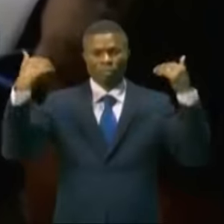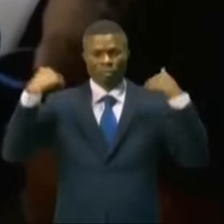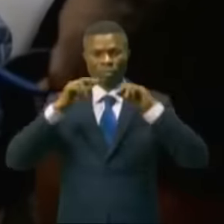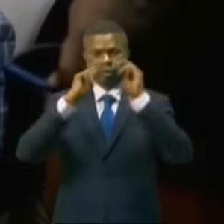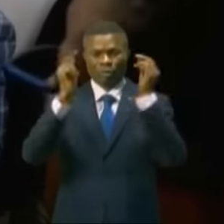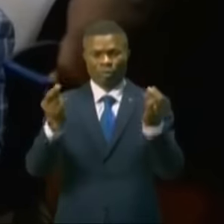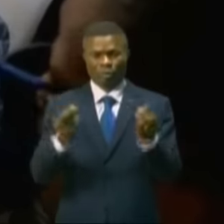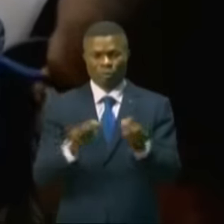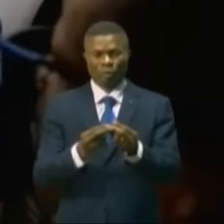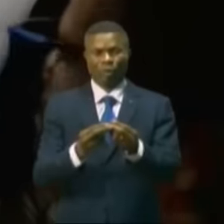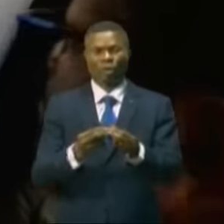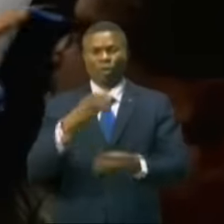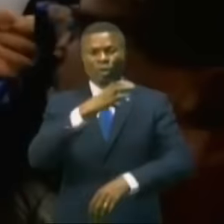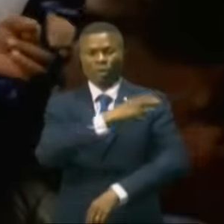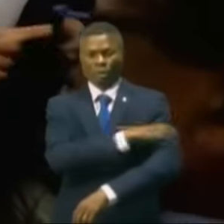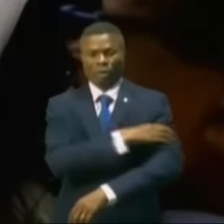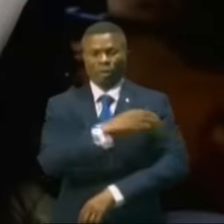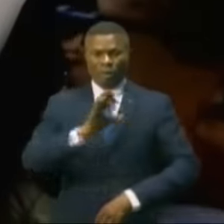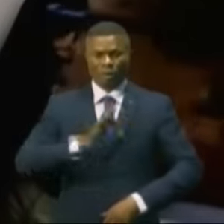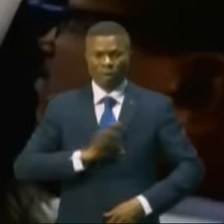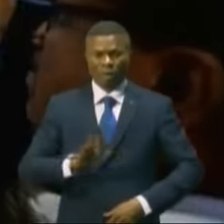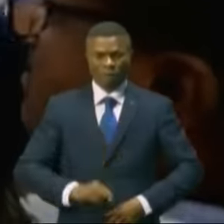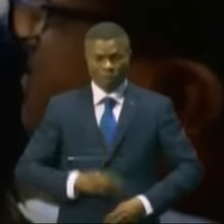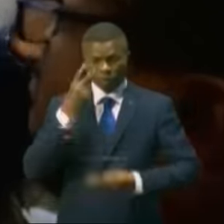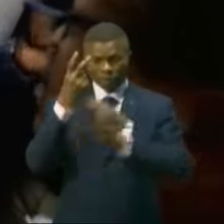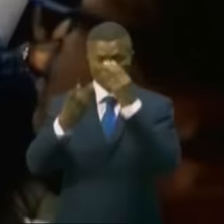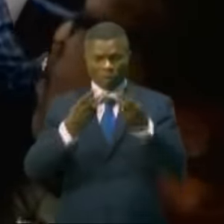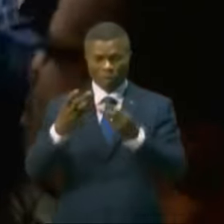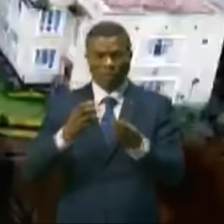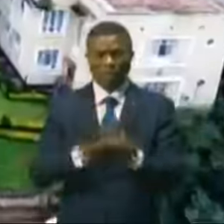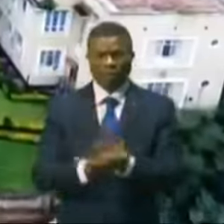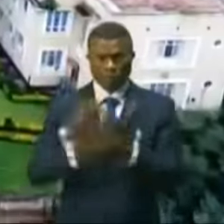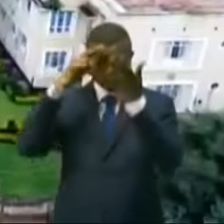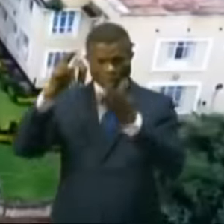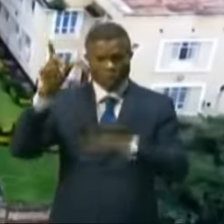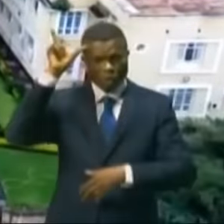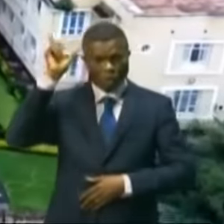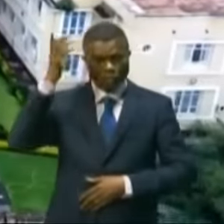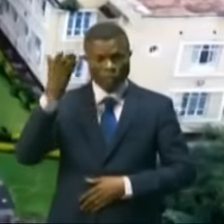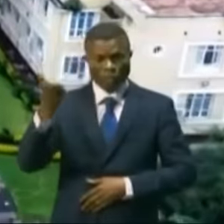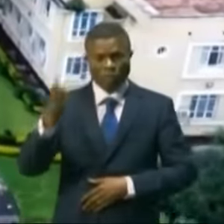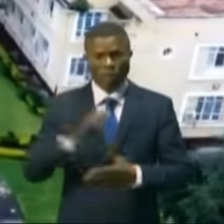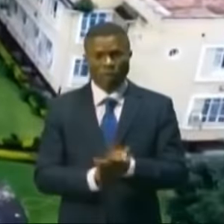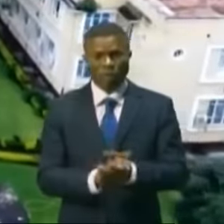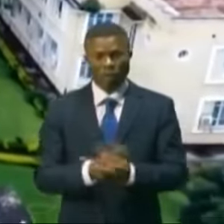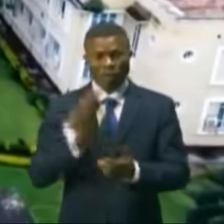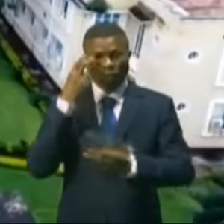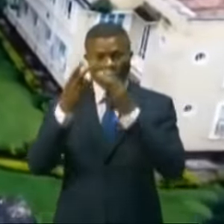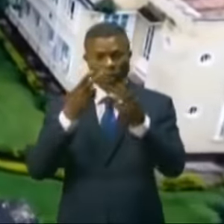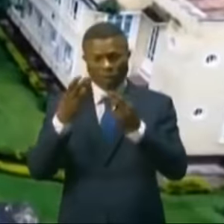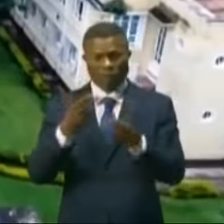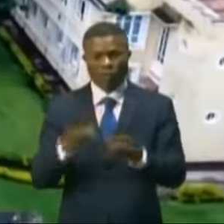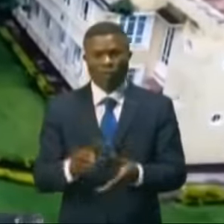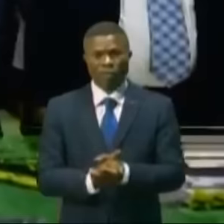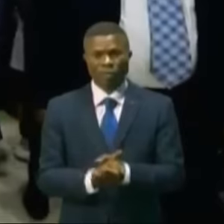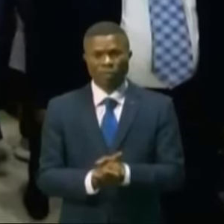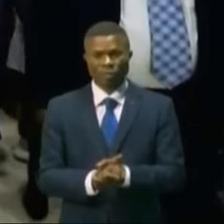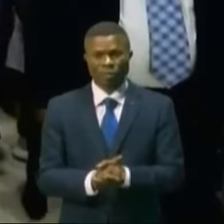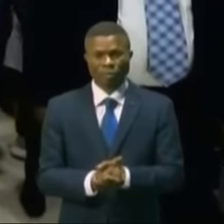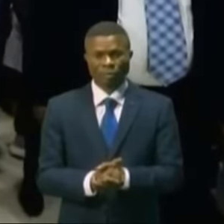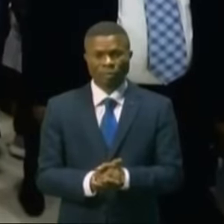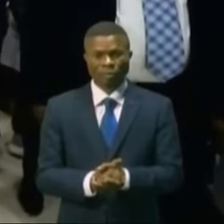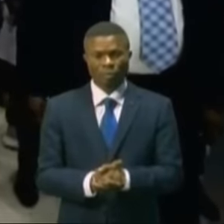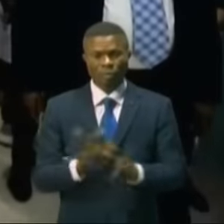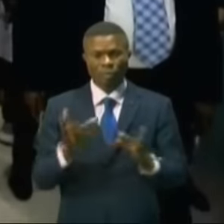du chef de l'État, a effectué une visite aux cliniques universitaires de Lubumbashi ce lundi 17 juin 2024. Accompagné du